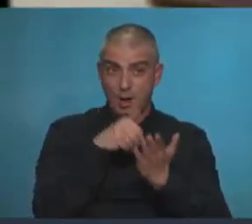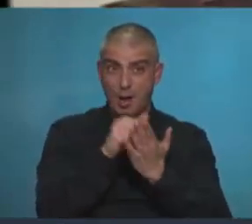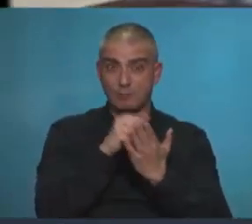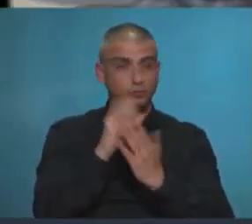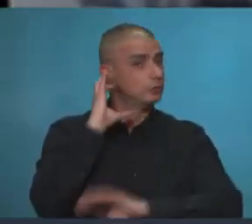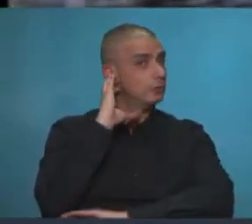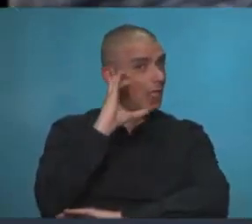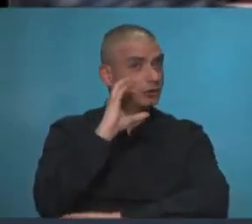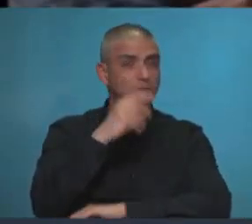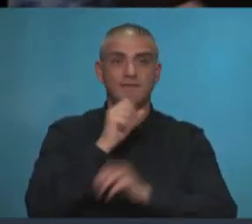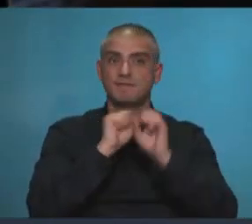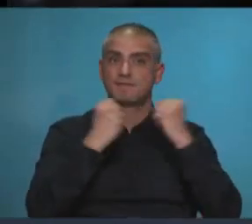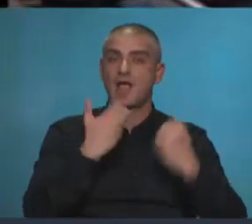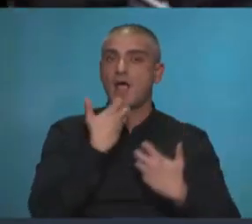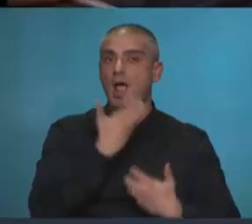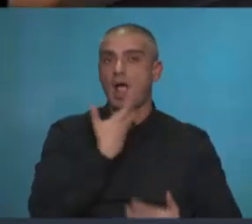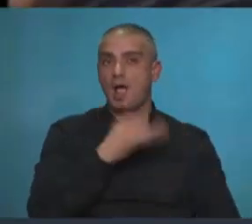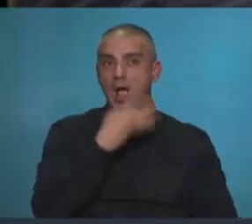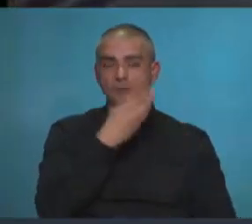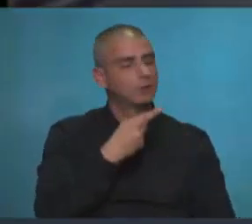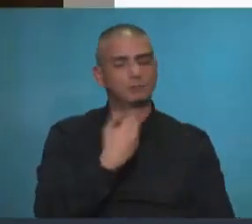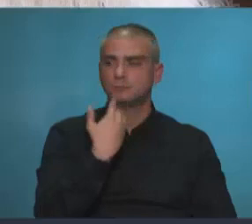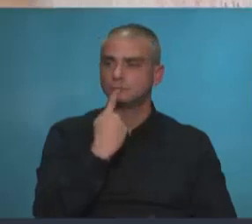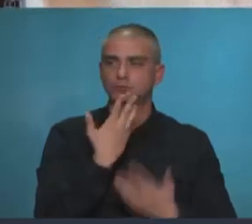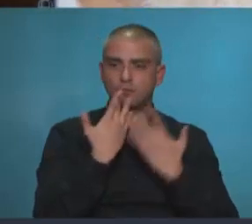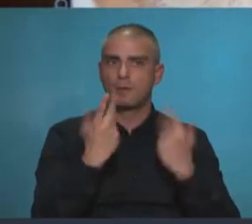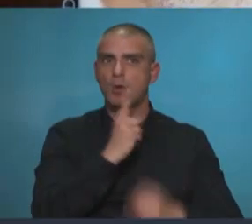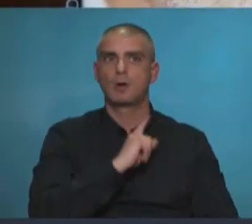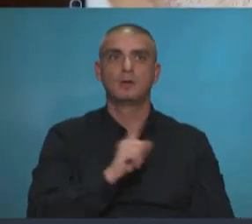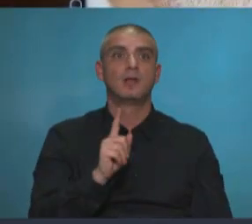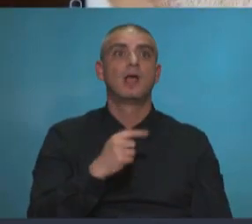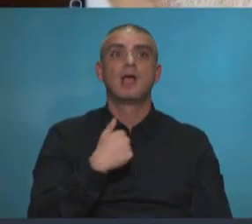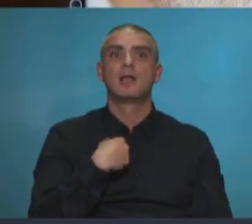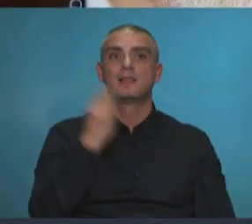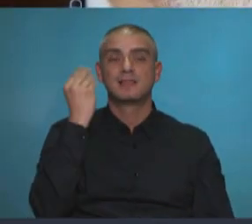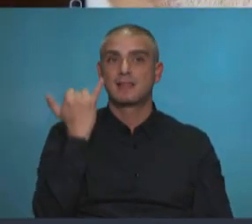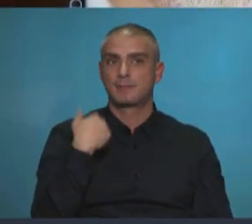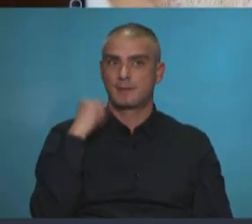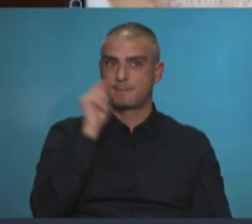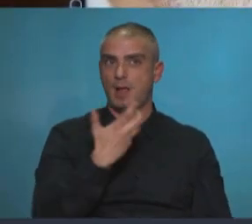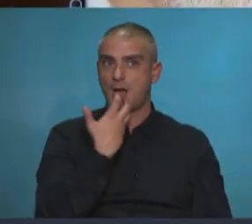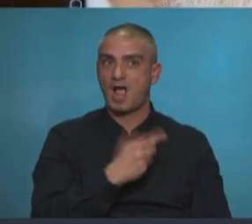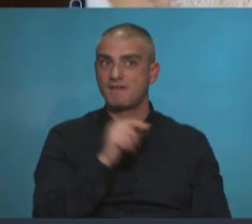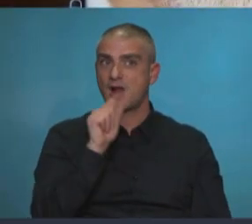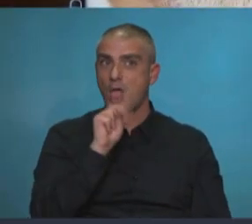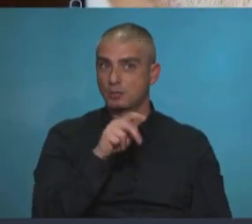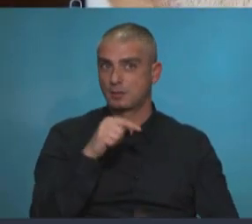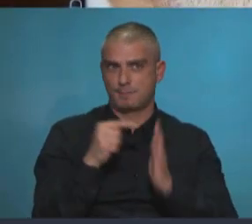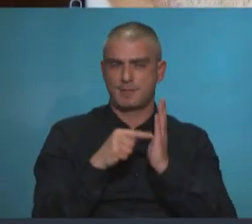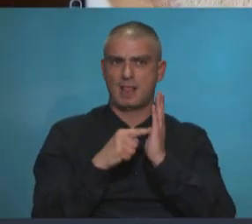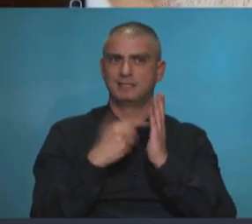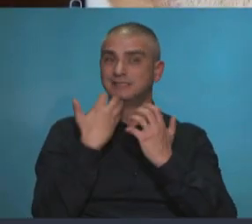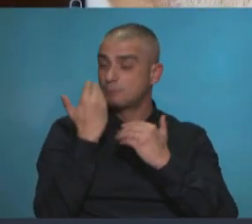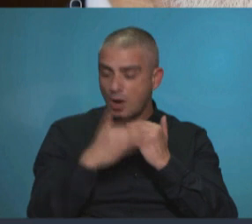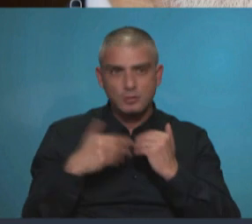לשמוע וללמוד את תורתו של הרב אילון, קיבלו תשובה ברורה. תמיד הייתי הולך לשיעורים של הרב אילון, בגלל כל הסיפור